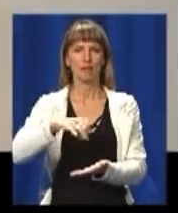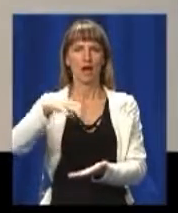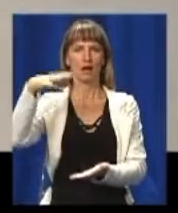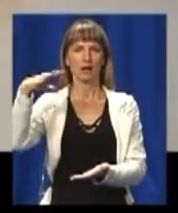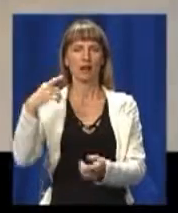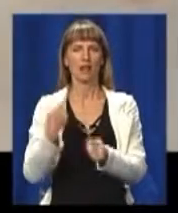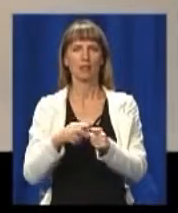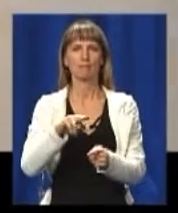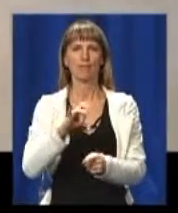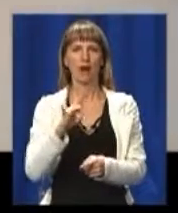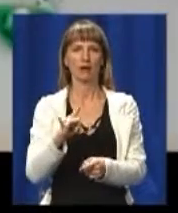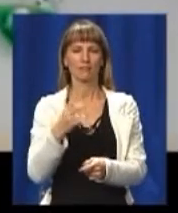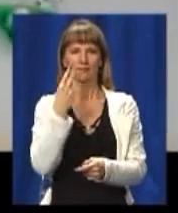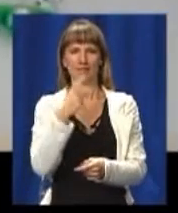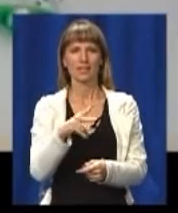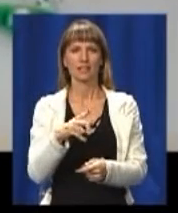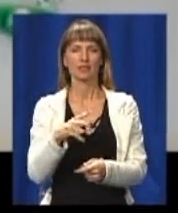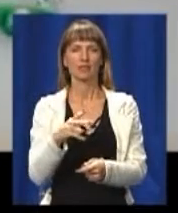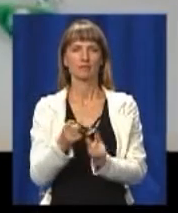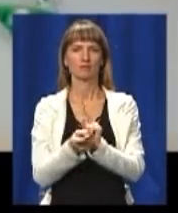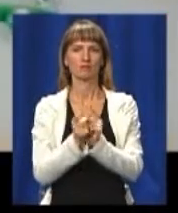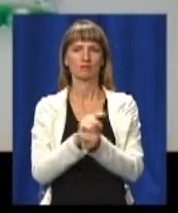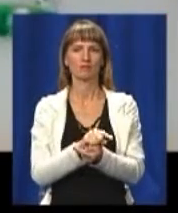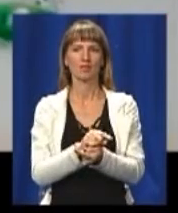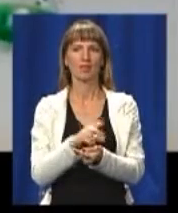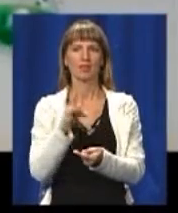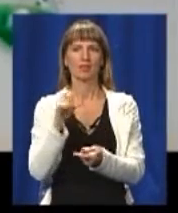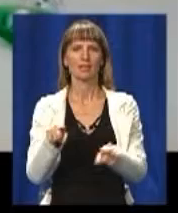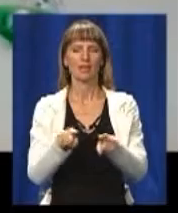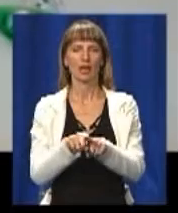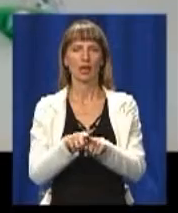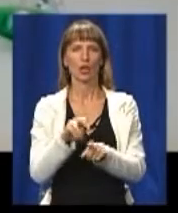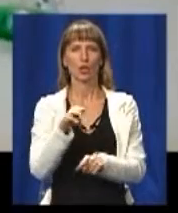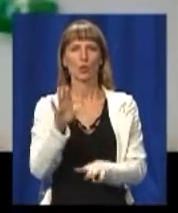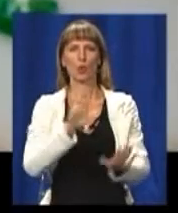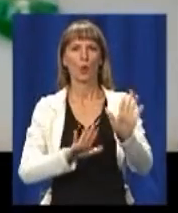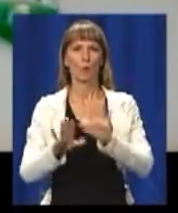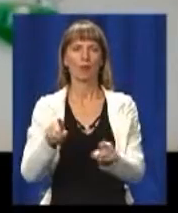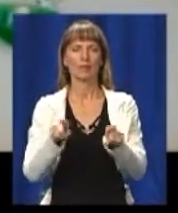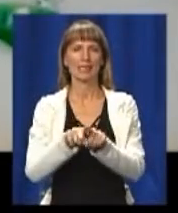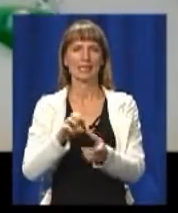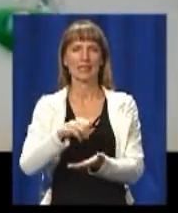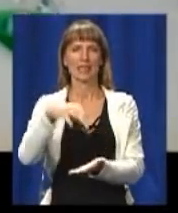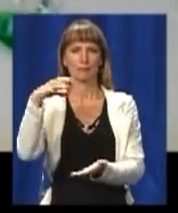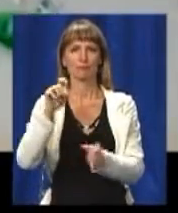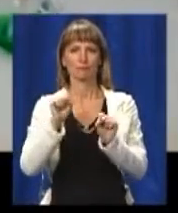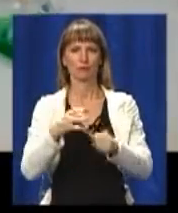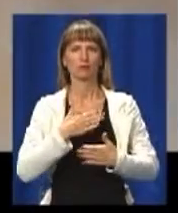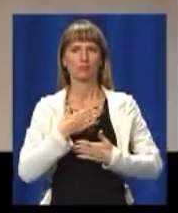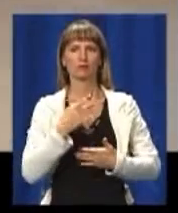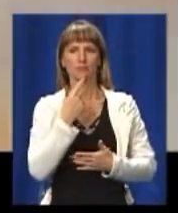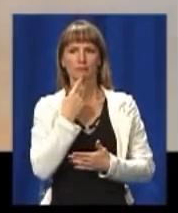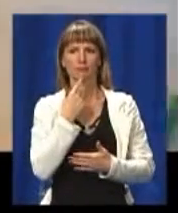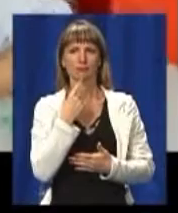це випаровування, ви бачите, перетворюється він на ось такий туман, на такий дим. Його можна вдихати, давайте